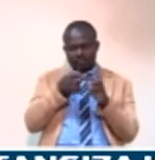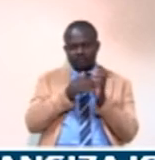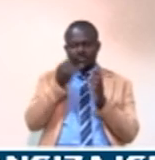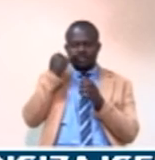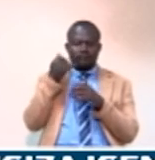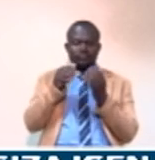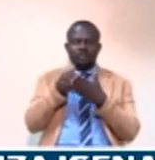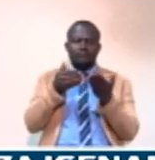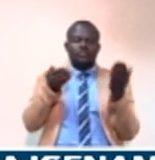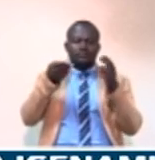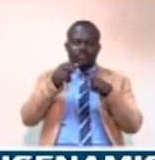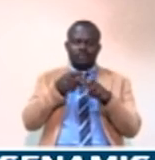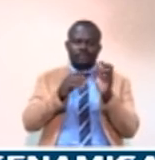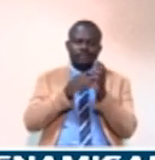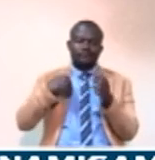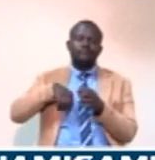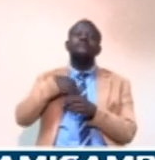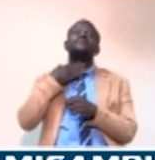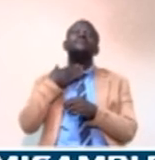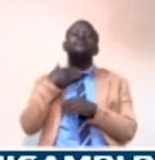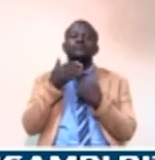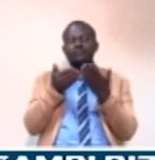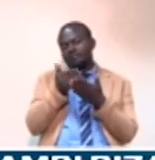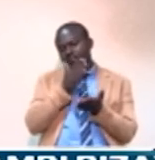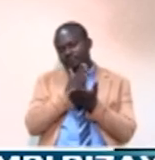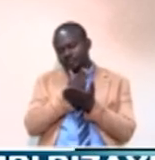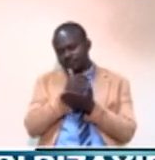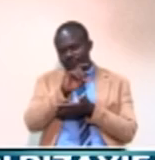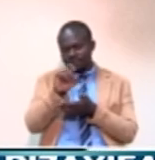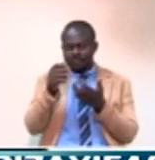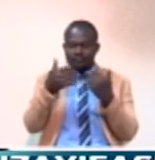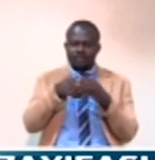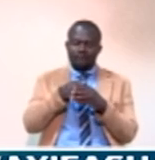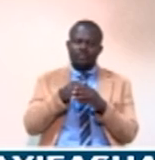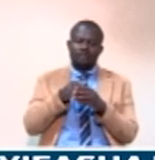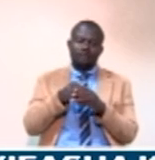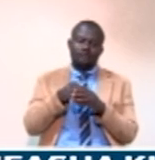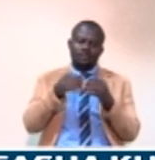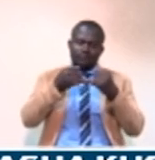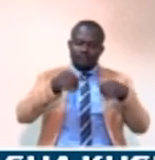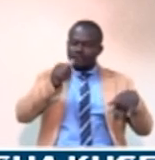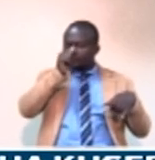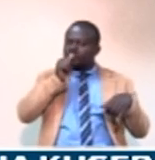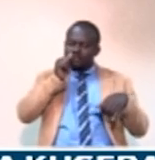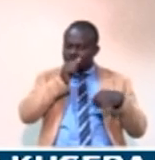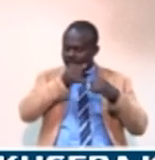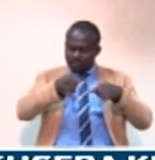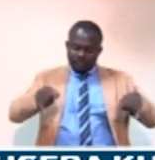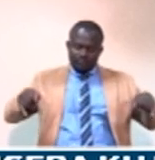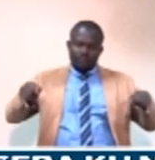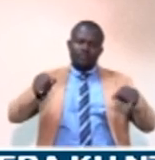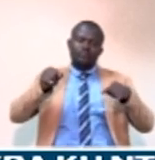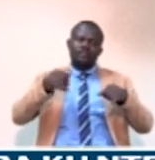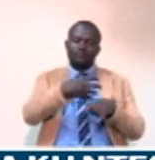zikomeye. Byagiye bibaho, ariko icyo twifuza ni uko buriya icyumweru tumaze muri lockdown gifite icyo kisobanuye mu